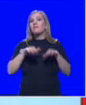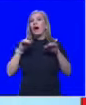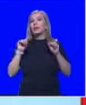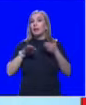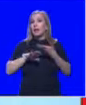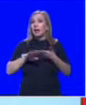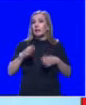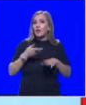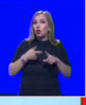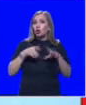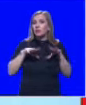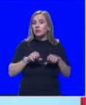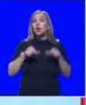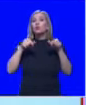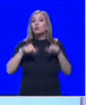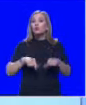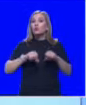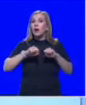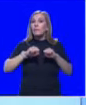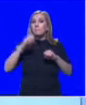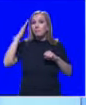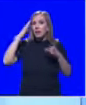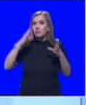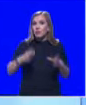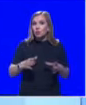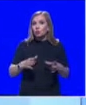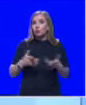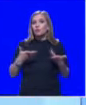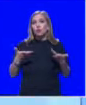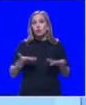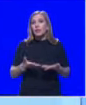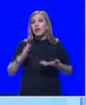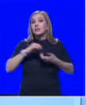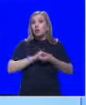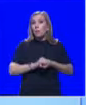но в това правителство на сглобката, всъщност водещата партия ДПС.